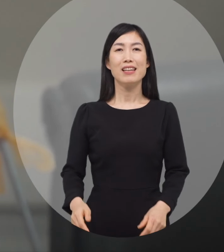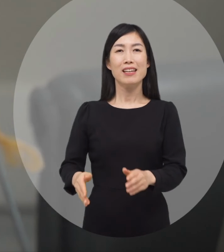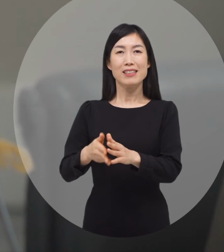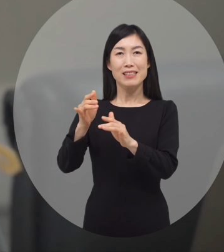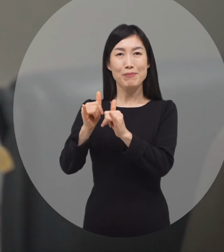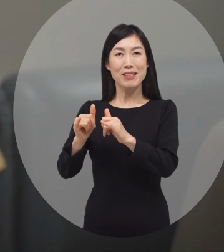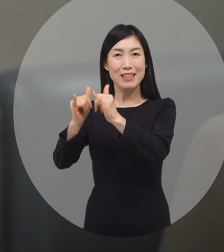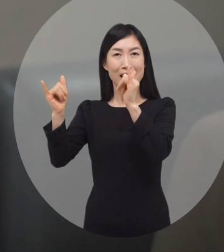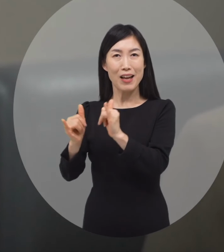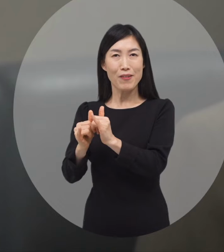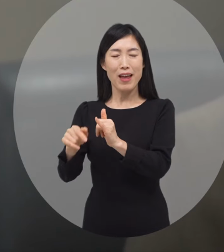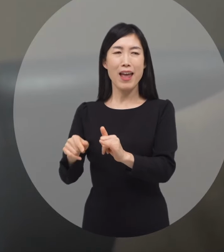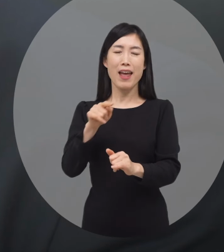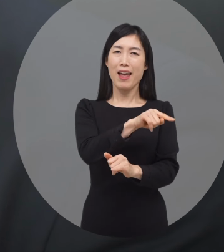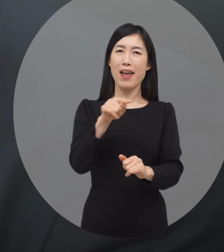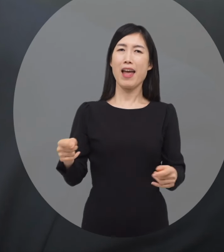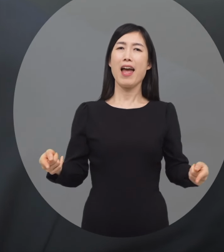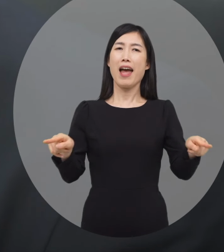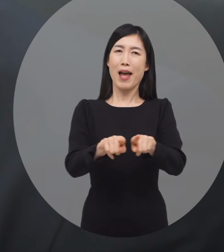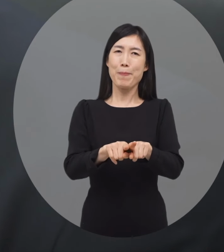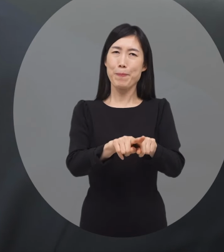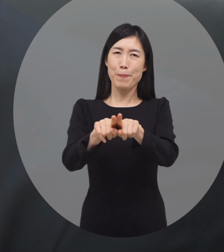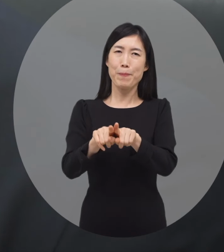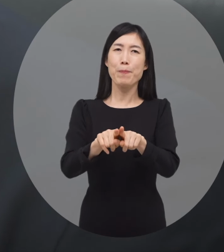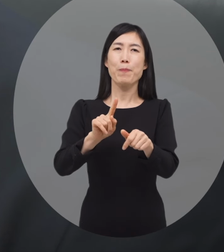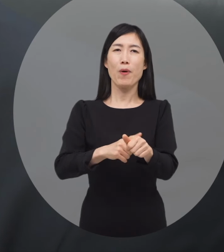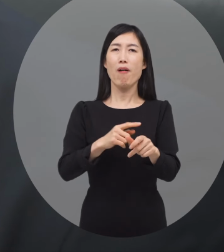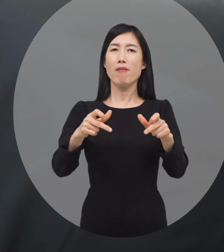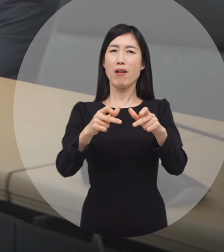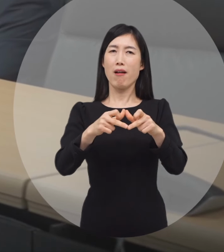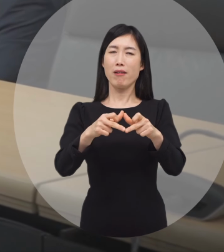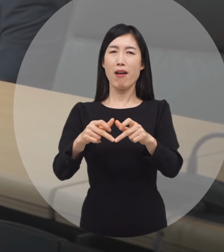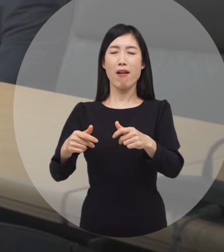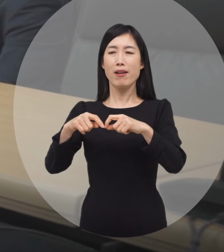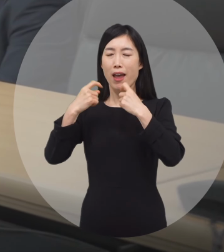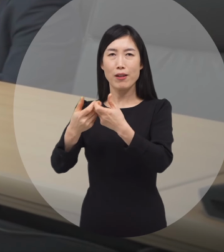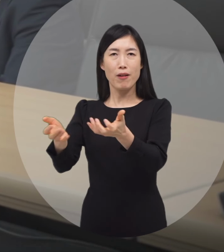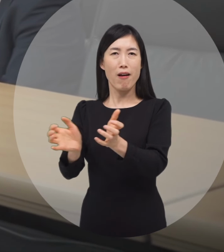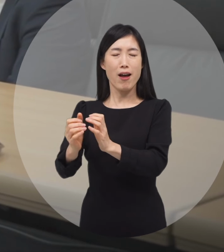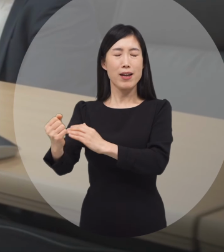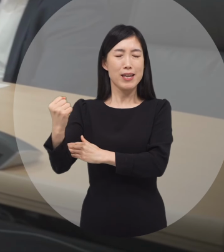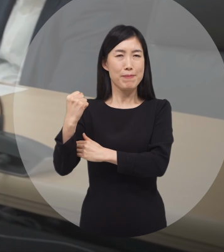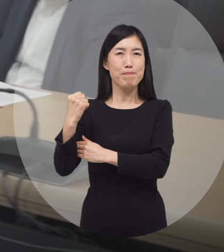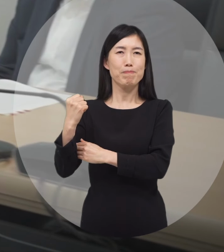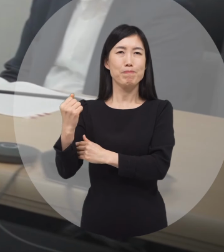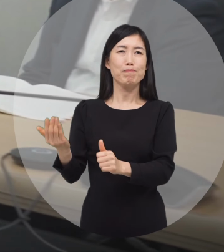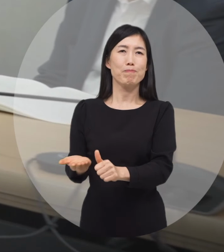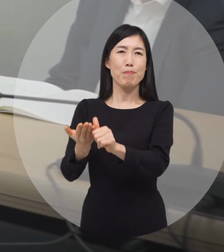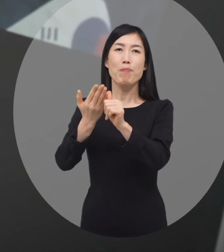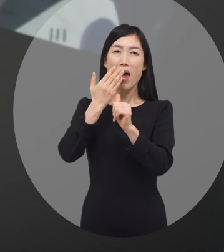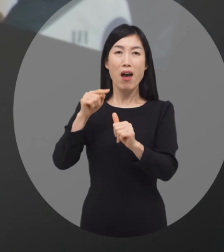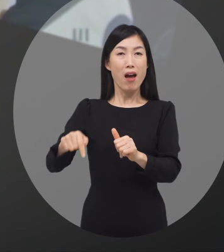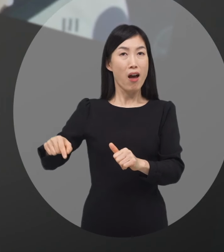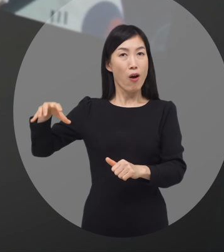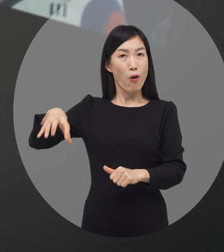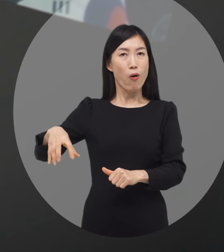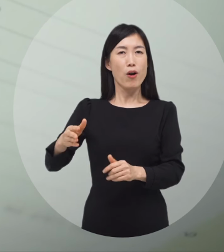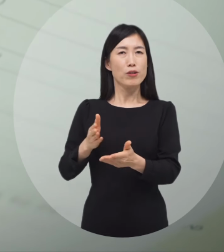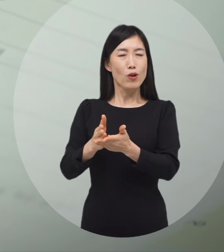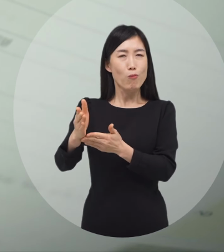시민사회와의 파트너십을 통해 장애분야 민관기관의 역량 강화를 지원하고 민간 부분의 전문성,